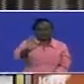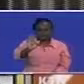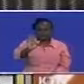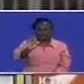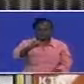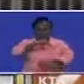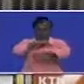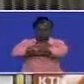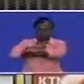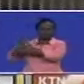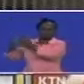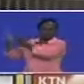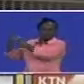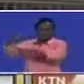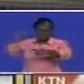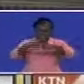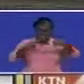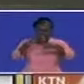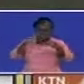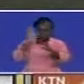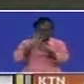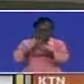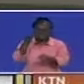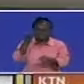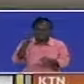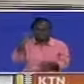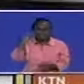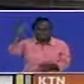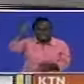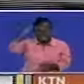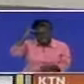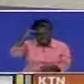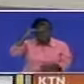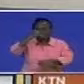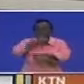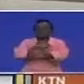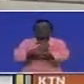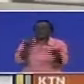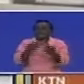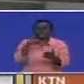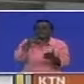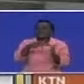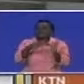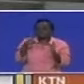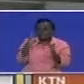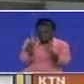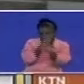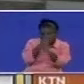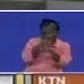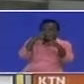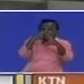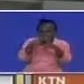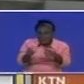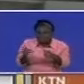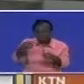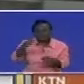Shule hii imekuwepo kwa miaka sasa. Tunapomuulizia mkuu wa shule ili kupata picha halisi ya matokeo yao, anatukwepa. Lakini kwa mbinu